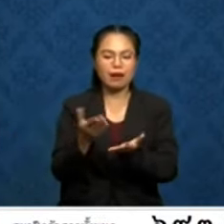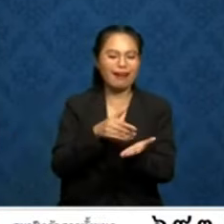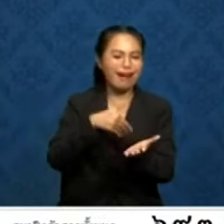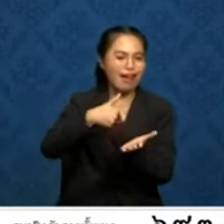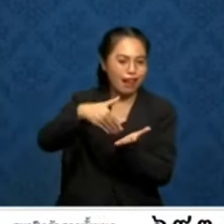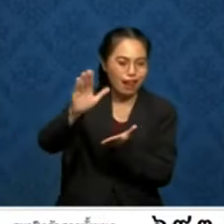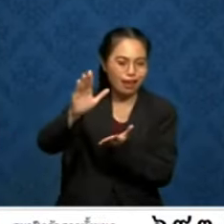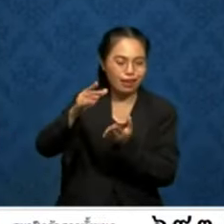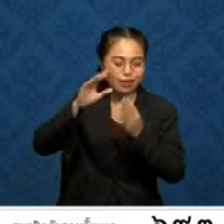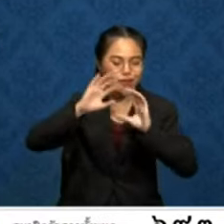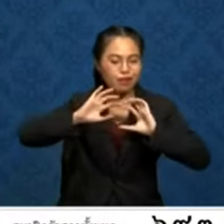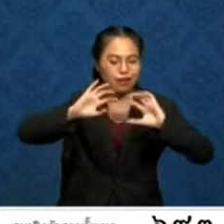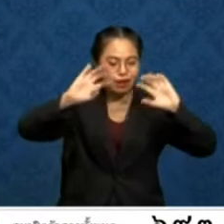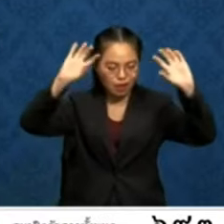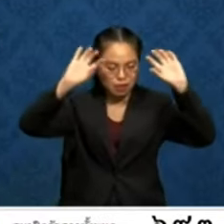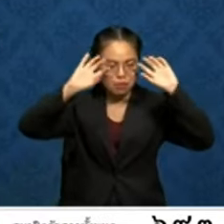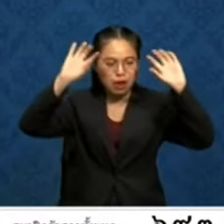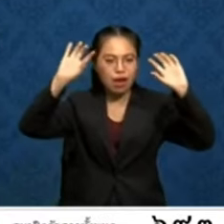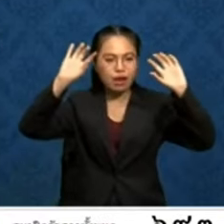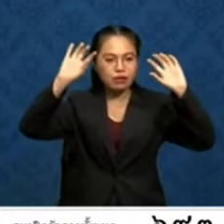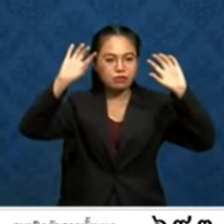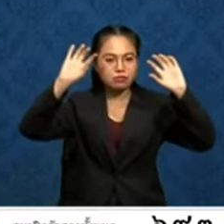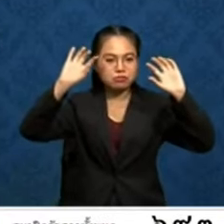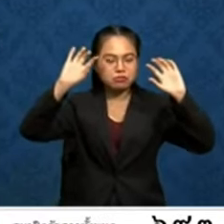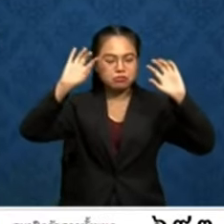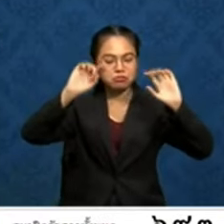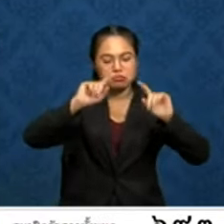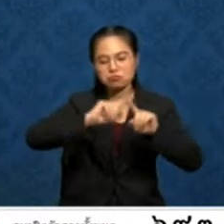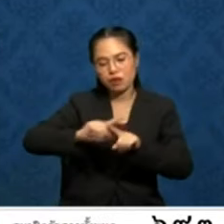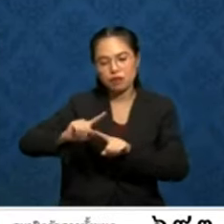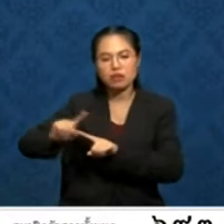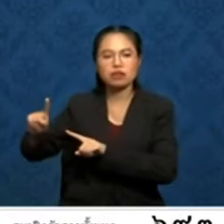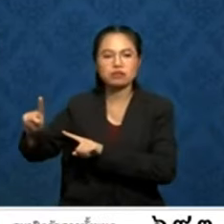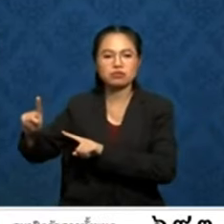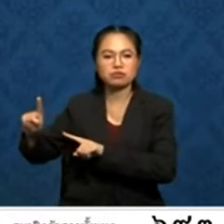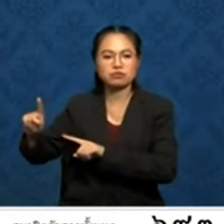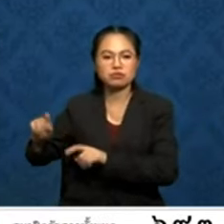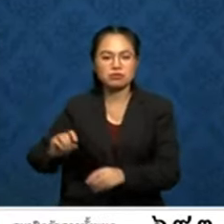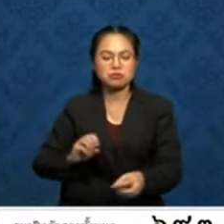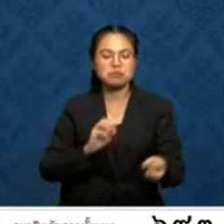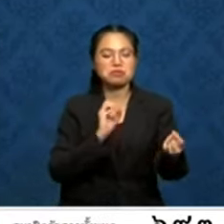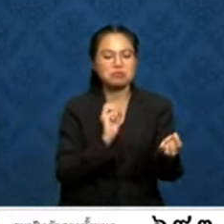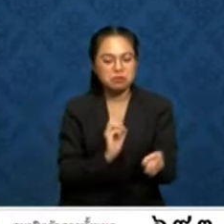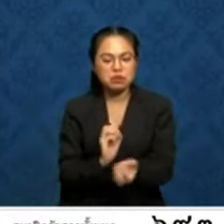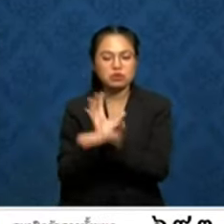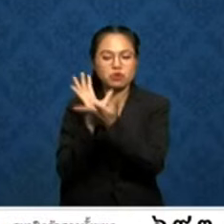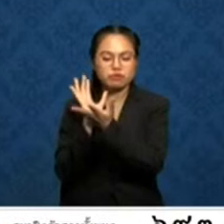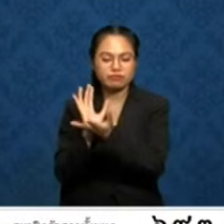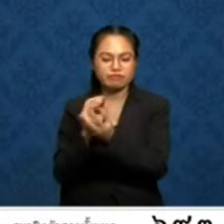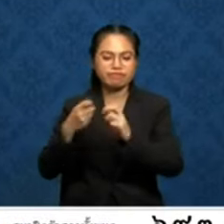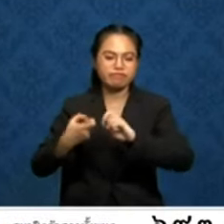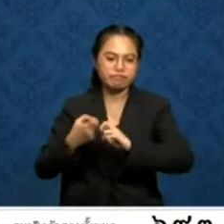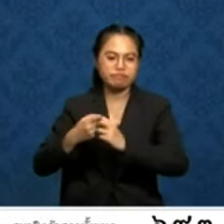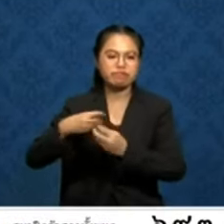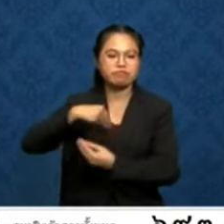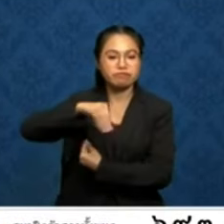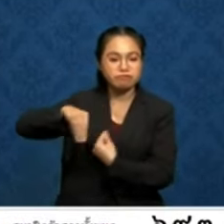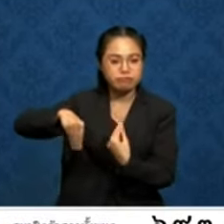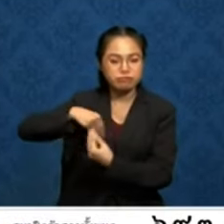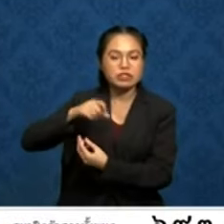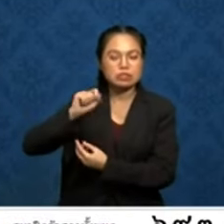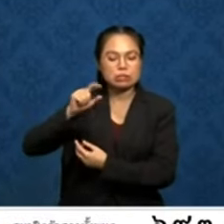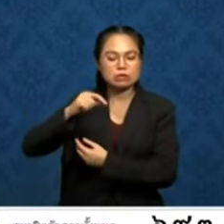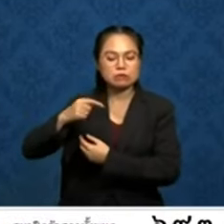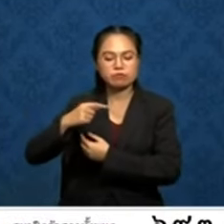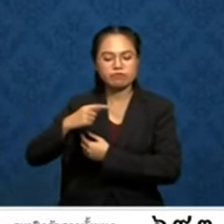จากอำนาจในแบบที่คาดเดาไม่ได้ส่งผลให้ความเชื่อมั่นต่อเศรษฐกิจและการลงทุนในประเทศ